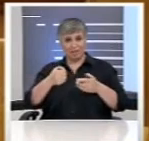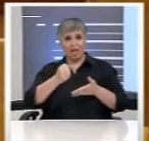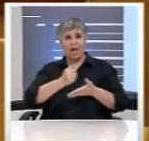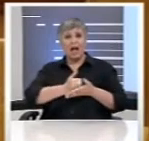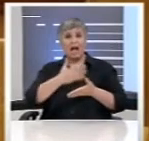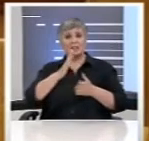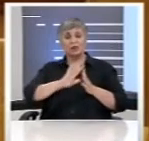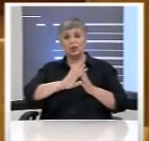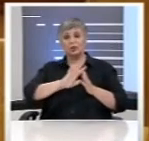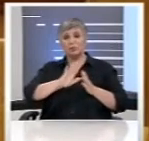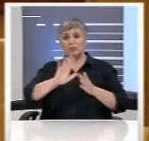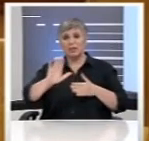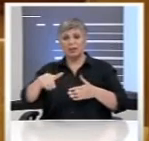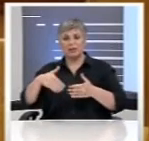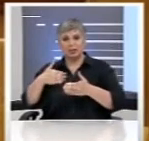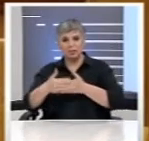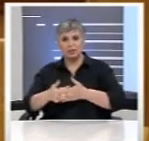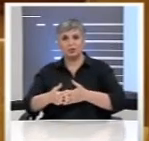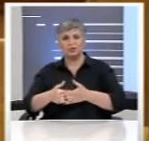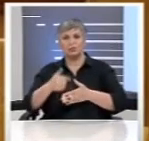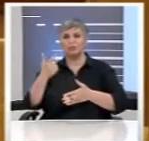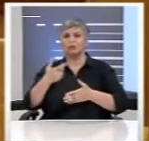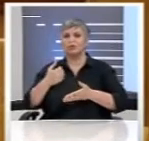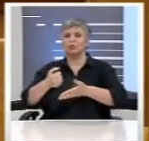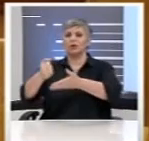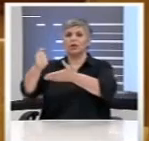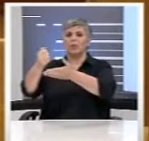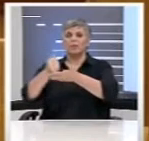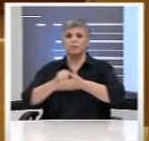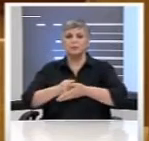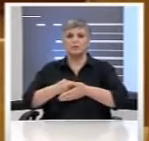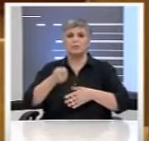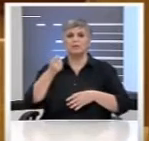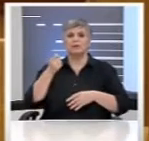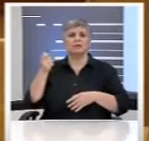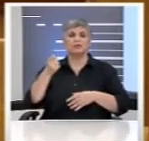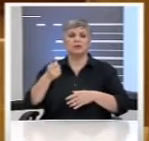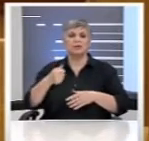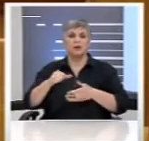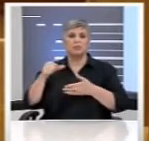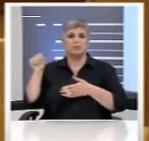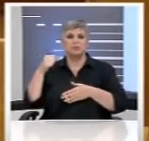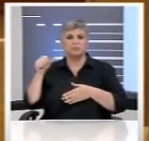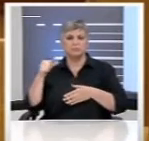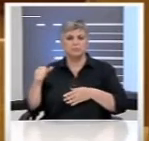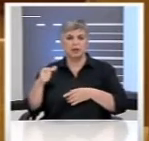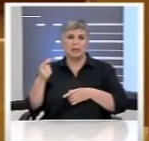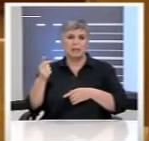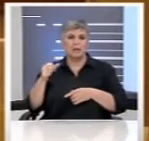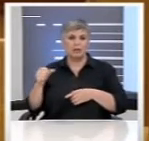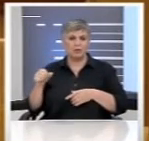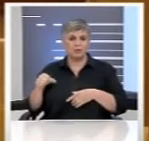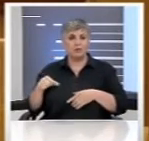μαζί με τις αναγκαίες εκταμιεύσεις για την αποπληρωμή εξωτερικών υποχρεώσεων και ληξιπρόθεσμων υποχρεώσεων, η